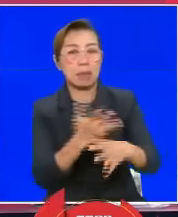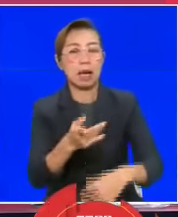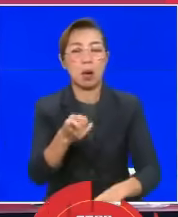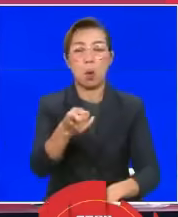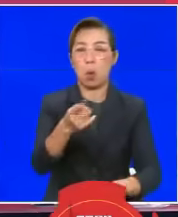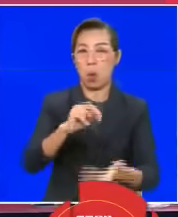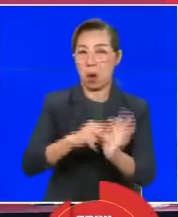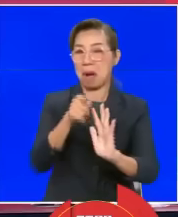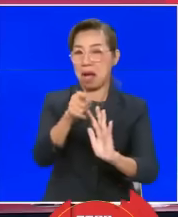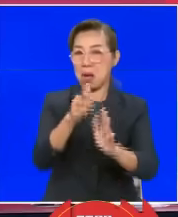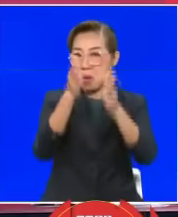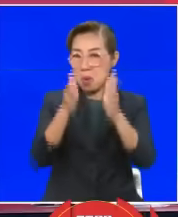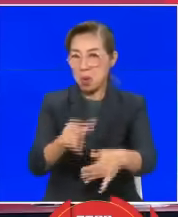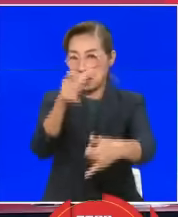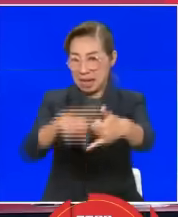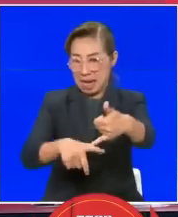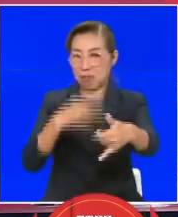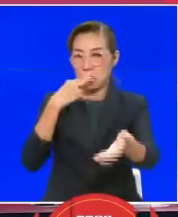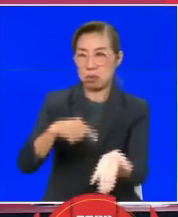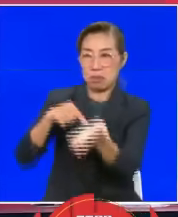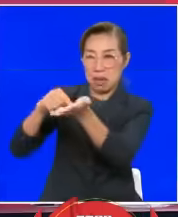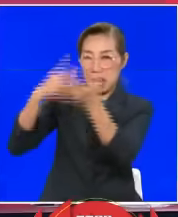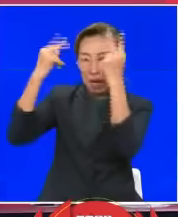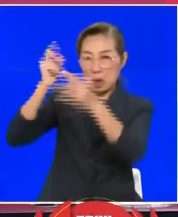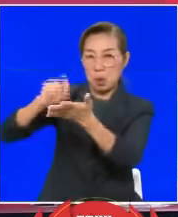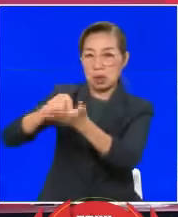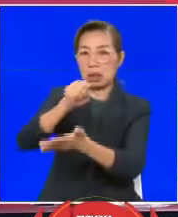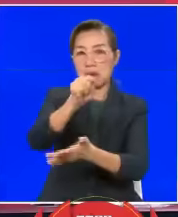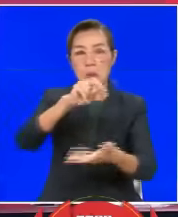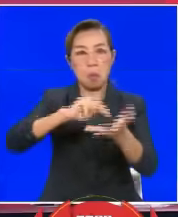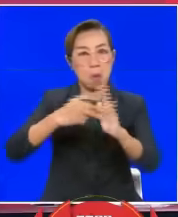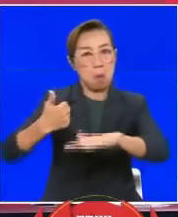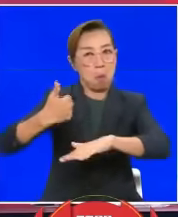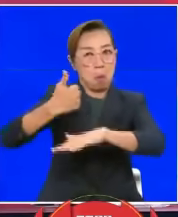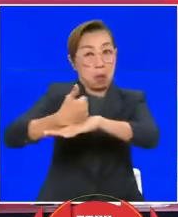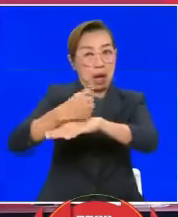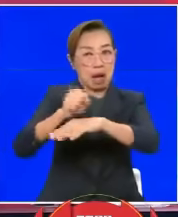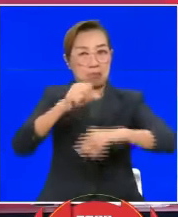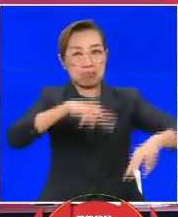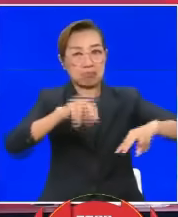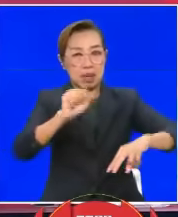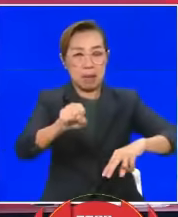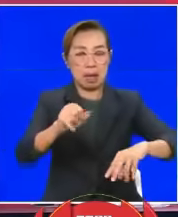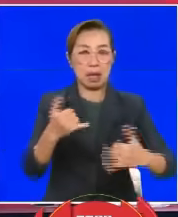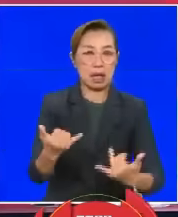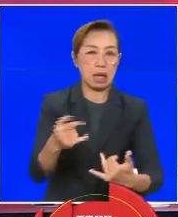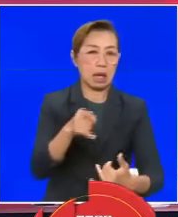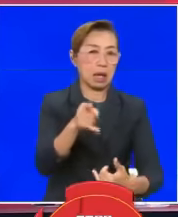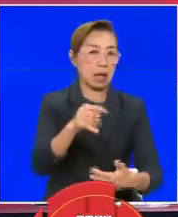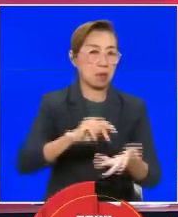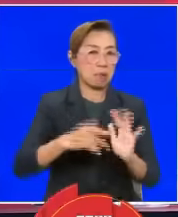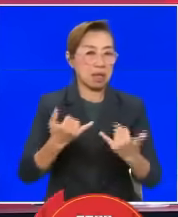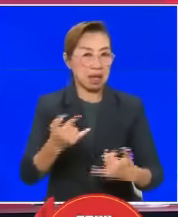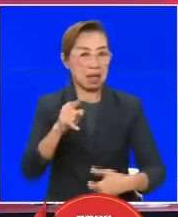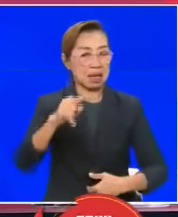เป็นอะไรอย่างนี้เลยนะเออแล้วก็ที่เสนให้ออกจากราชการโนี้ก็แปลว่าทั้งบิ๊กต่อทั้งบิ๊กต่านะเหมือนจะจะมีประเด็นกับบิ๊กโจ๊ก